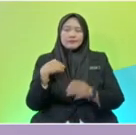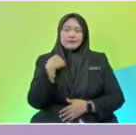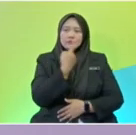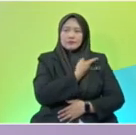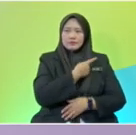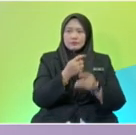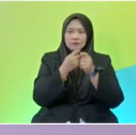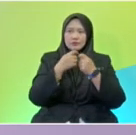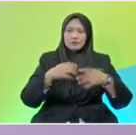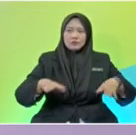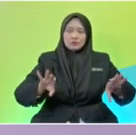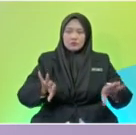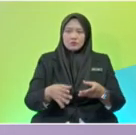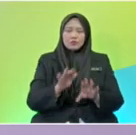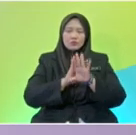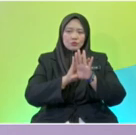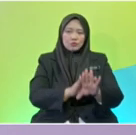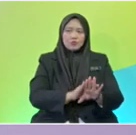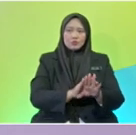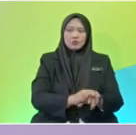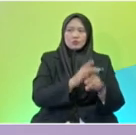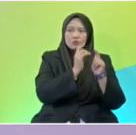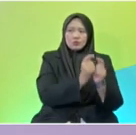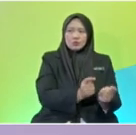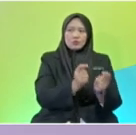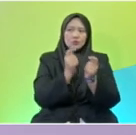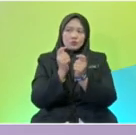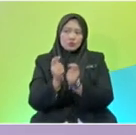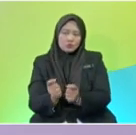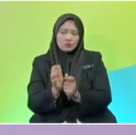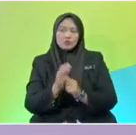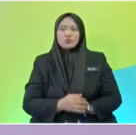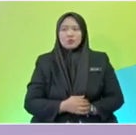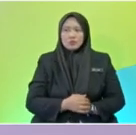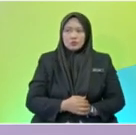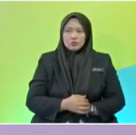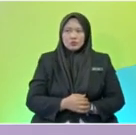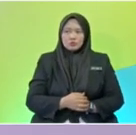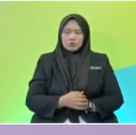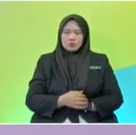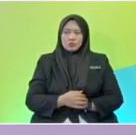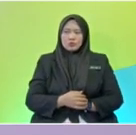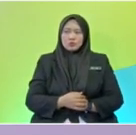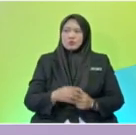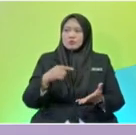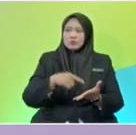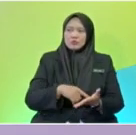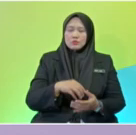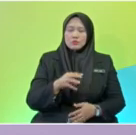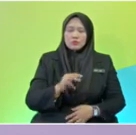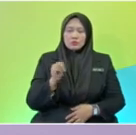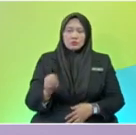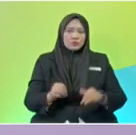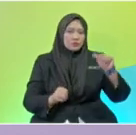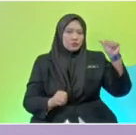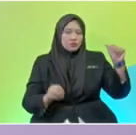semua tak dibagi lagi dah Semua orang dapat yang dapat tiga dan murid by pun dapat tiga juga